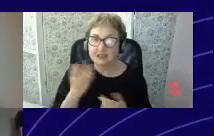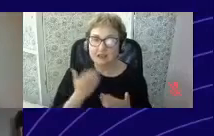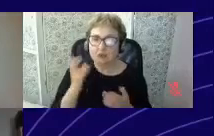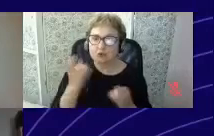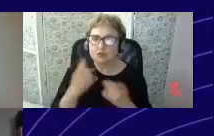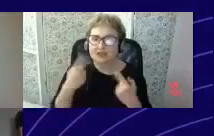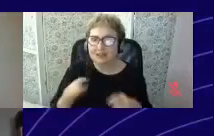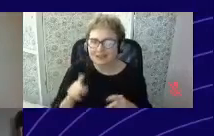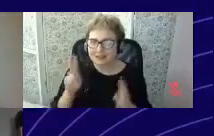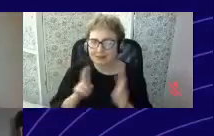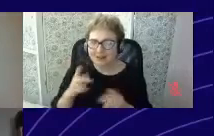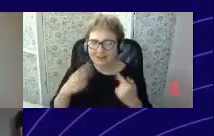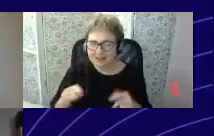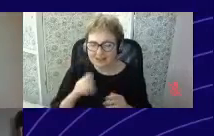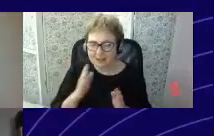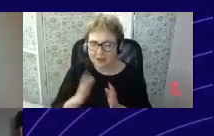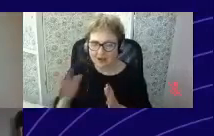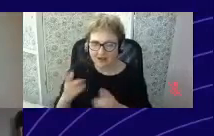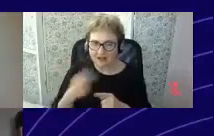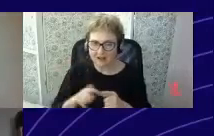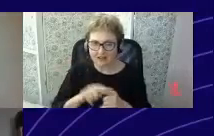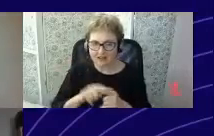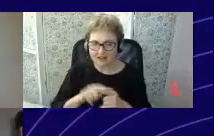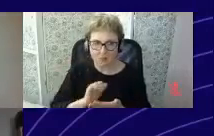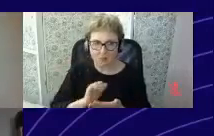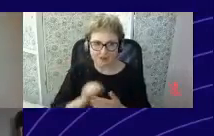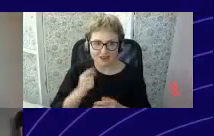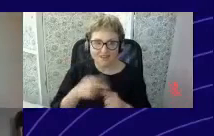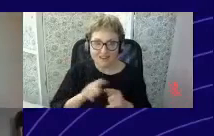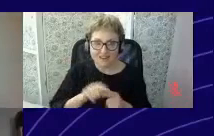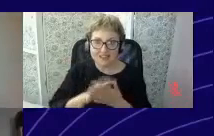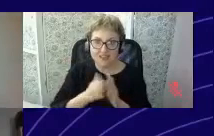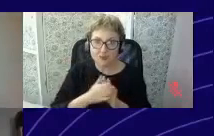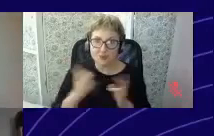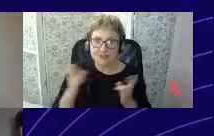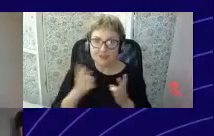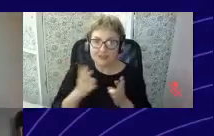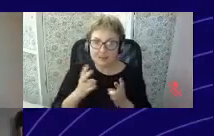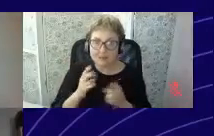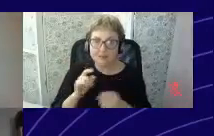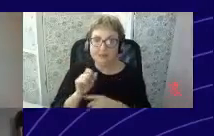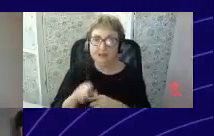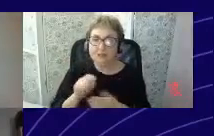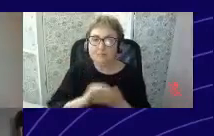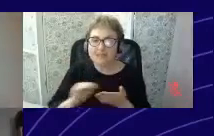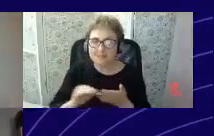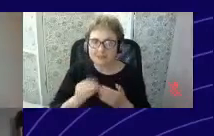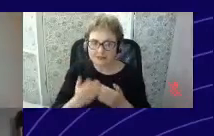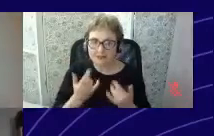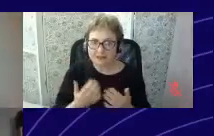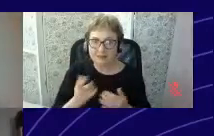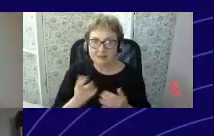какие-то иные правила, да, иные порядки, это, безусловно, нарушение, и в этой ситуации необходимо заручиться